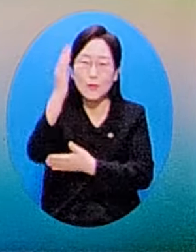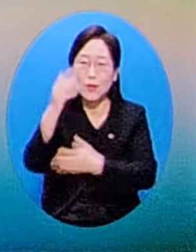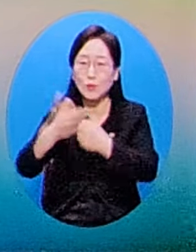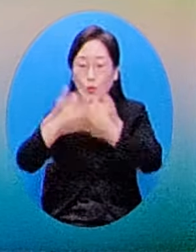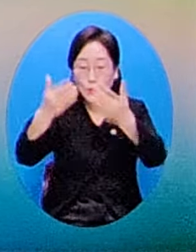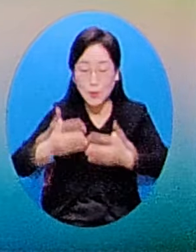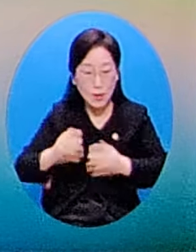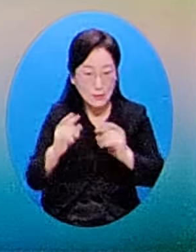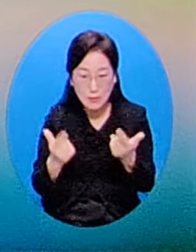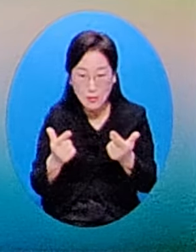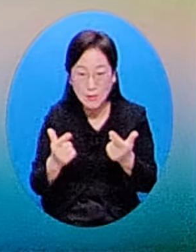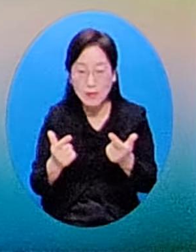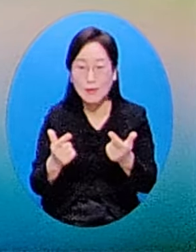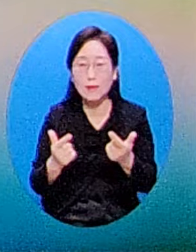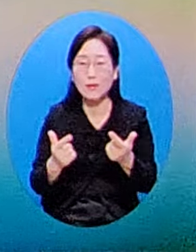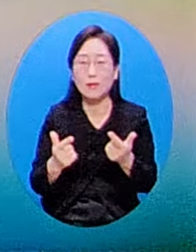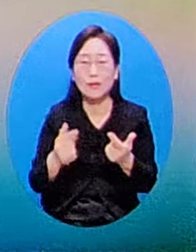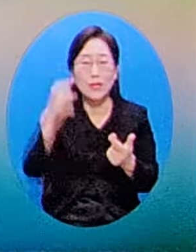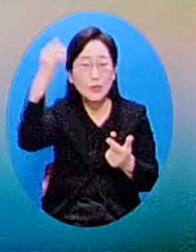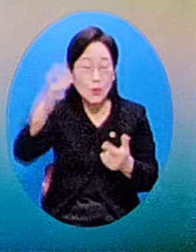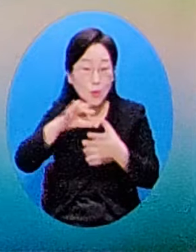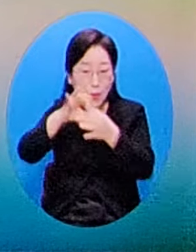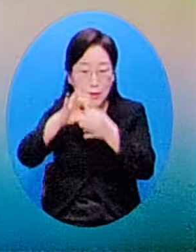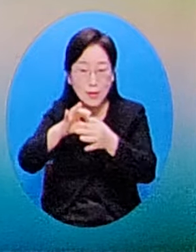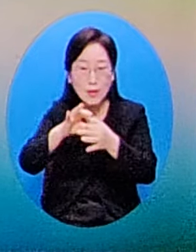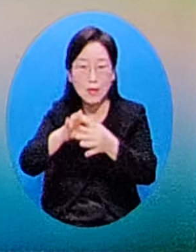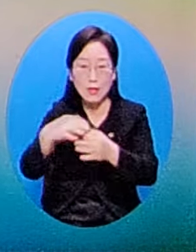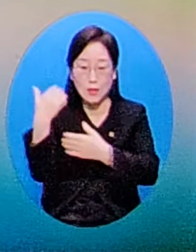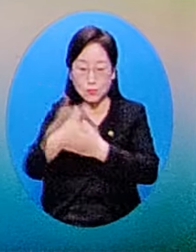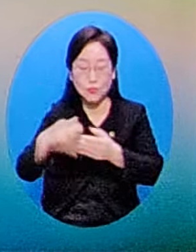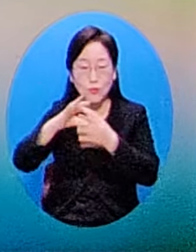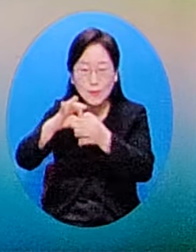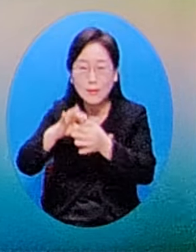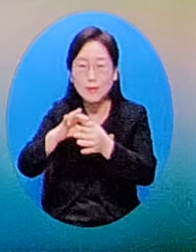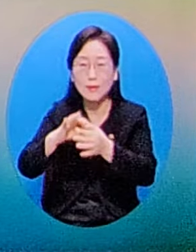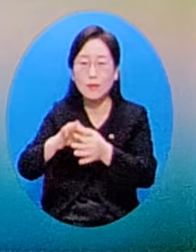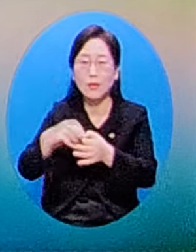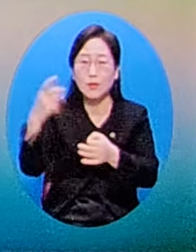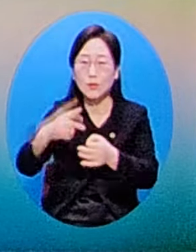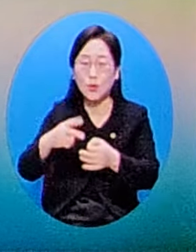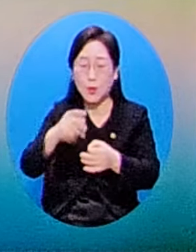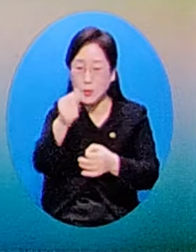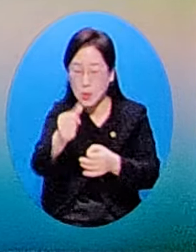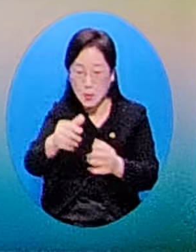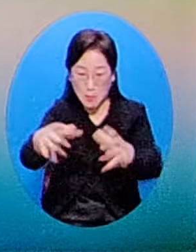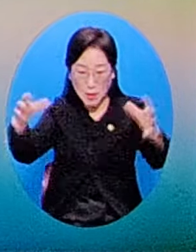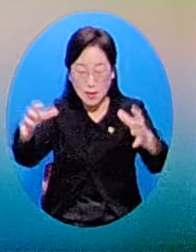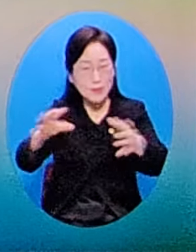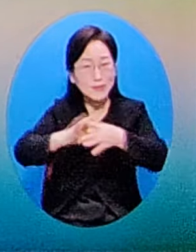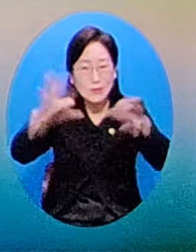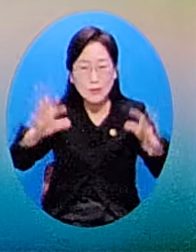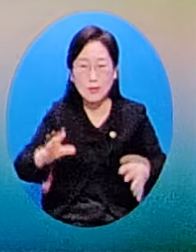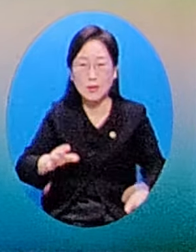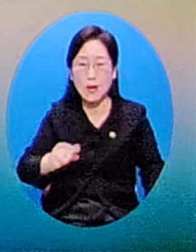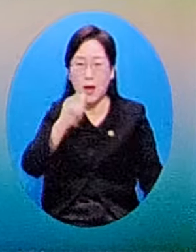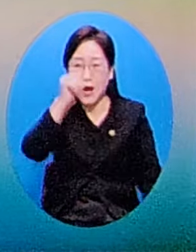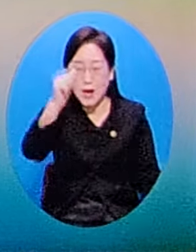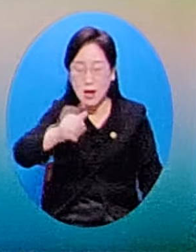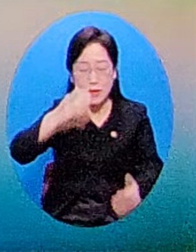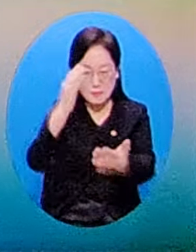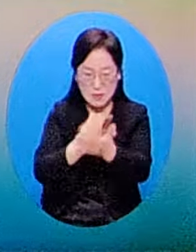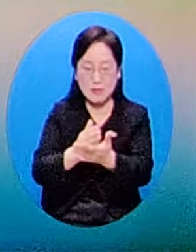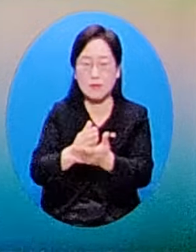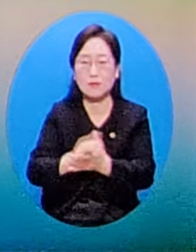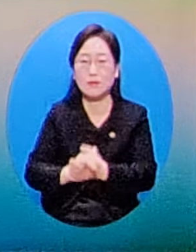되는 것이 아니면 영혼에 관계된 것이든지 육체에 관계된 것이든지 또는 적든지 많든 간에 어떤 것이라도 절대로 하지